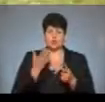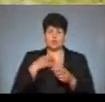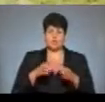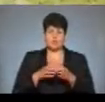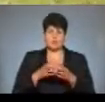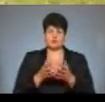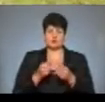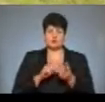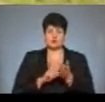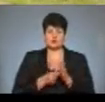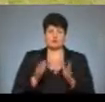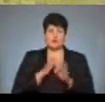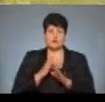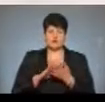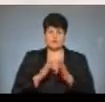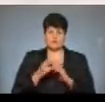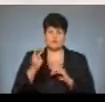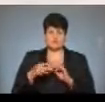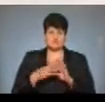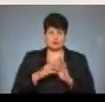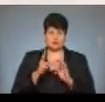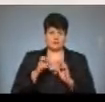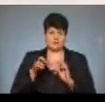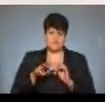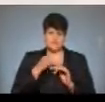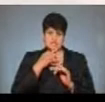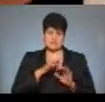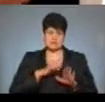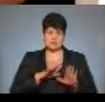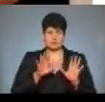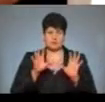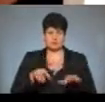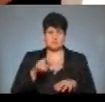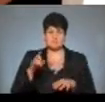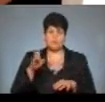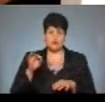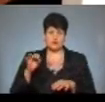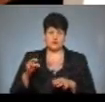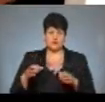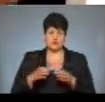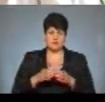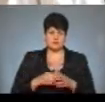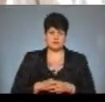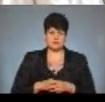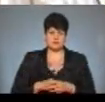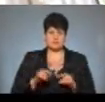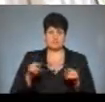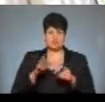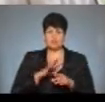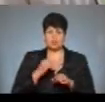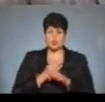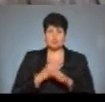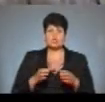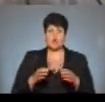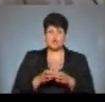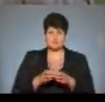з гідрометеоцентру про погодні умови 28 квітня, повідомив заступник голови Зборівської громади В'ячеслав Горба. Створена була робоча